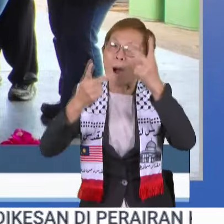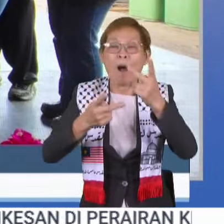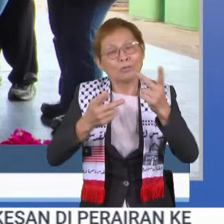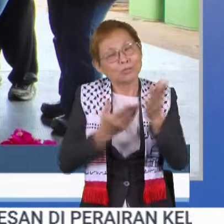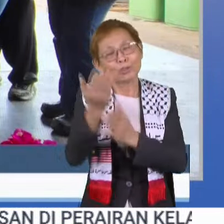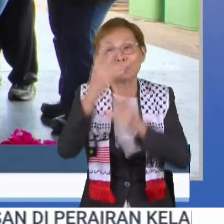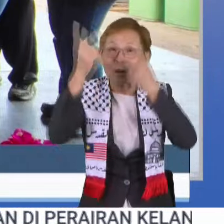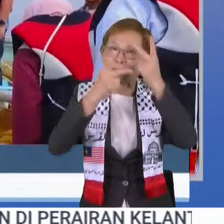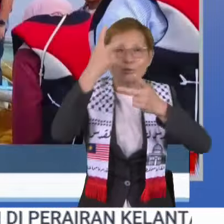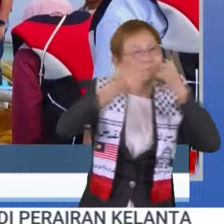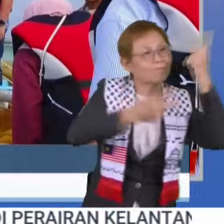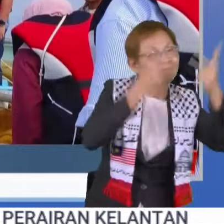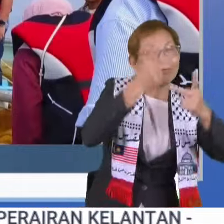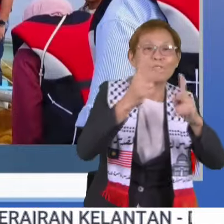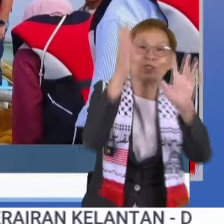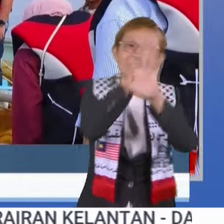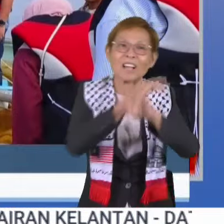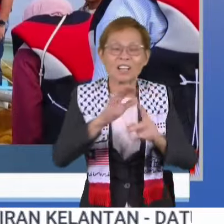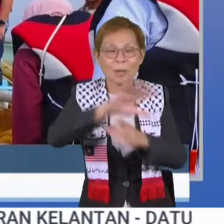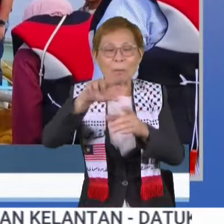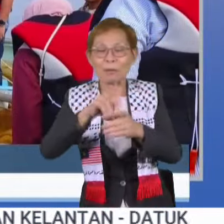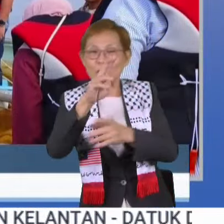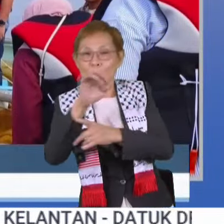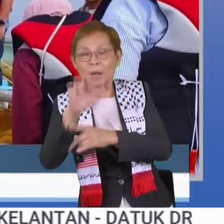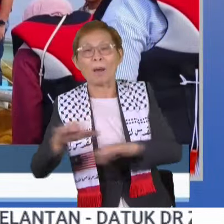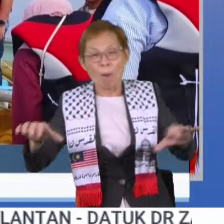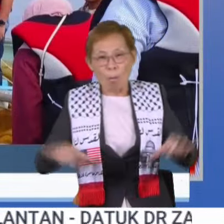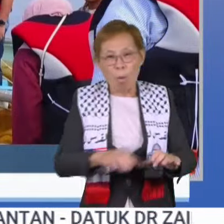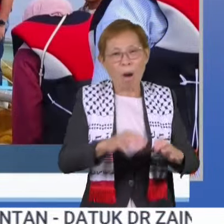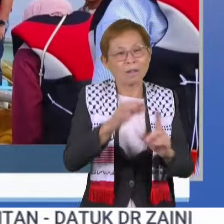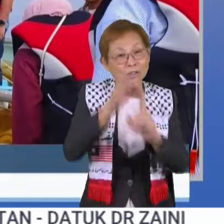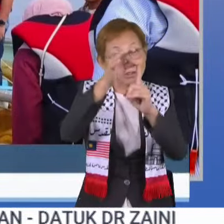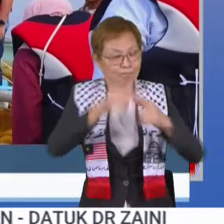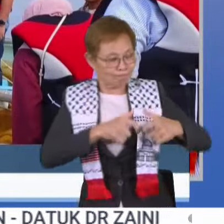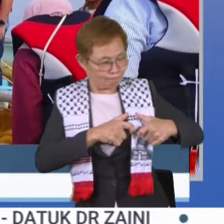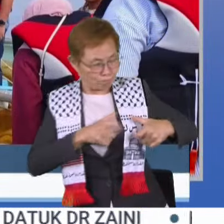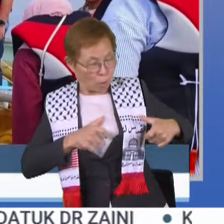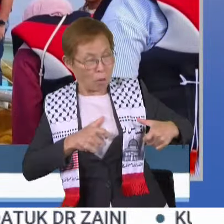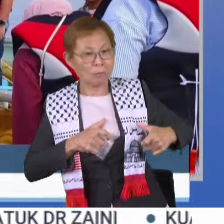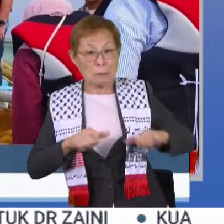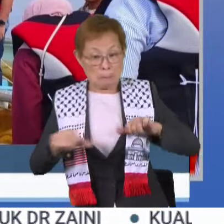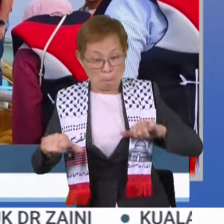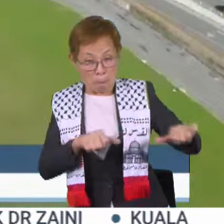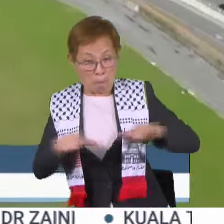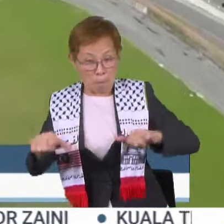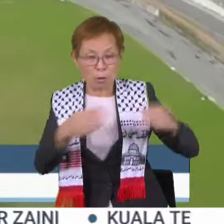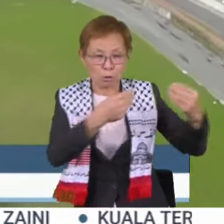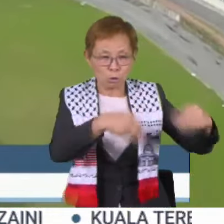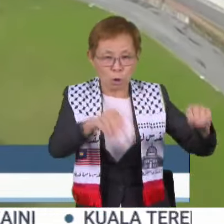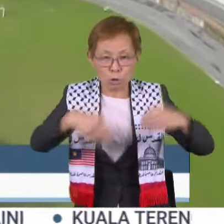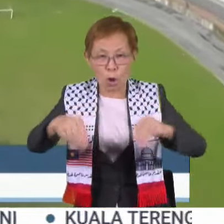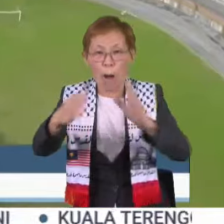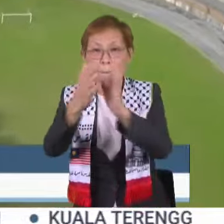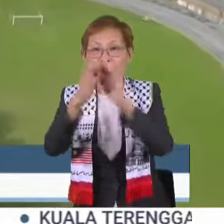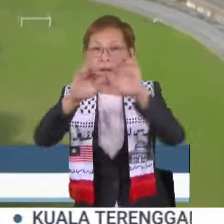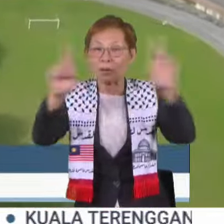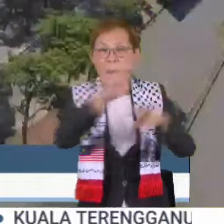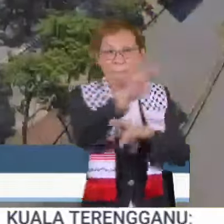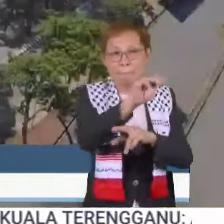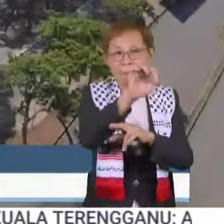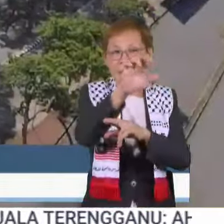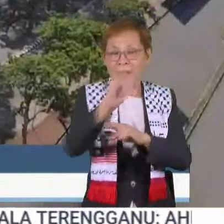Sarawak termasuk di Miri jelasnya dengan mengambil langkah dalam strategi lebih berani dan agresif dalam memasakkan bandara Miri di